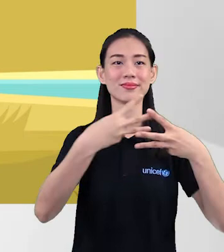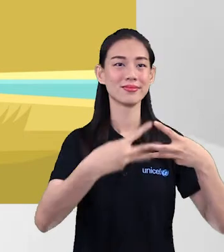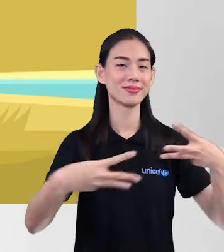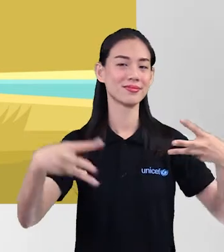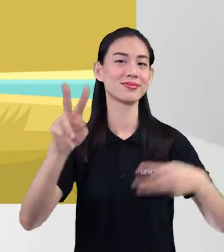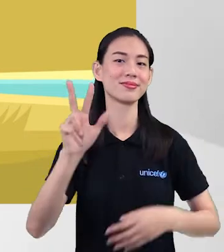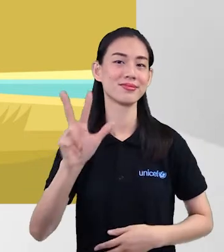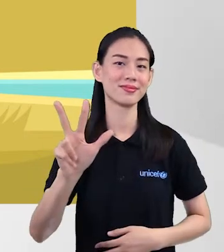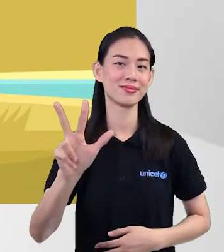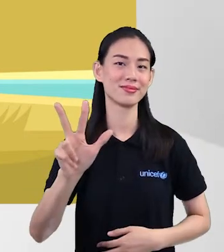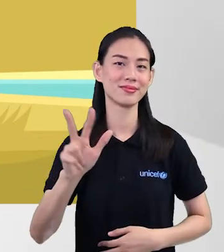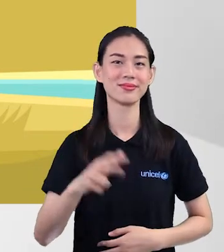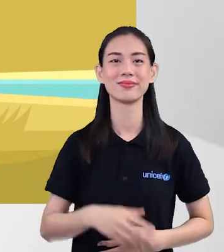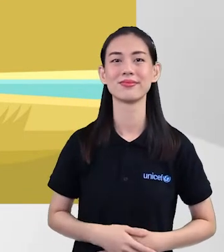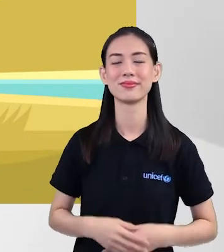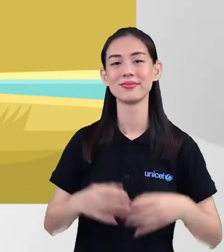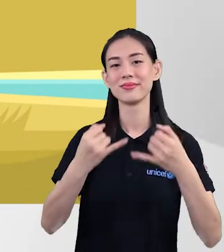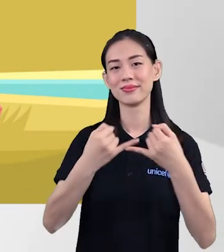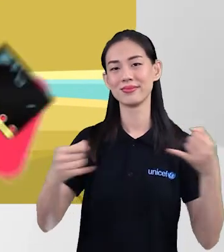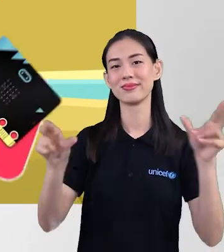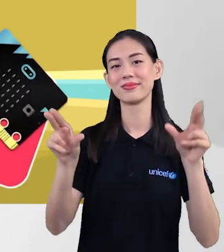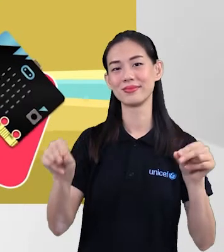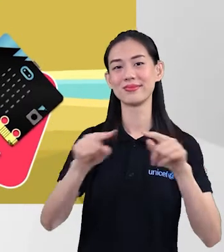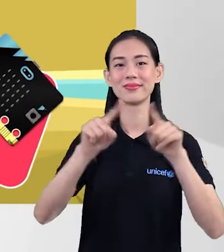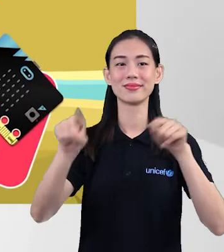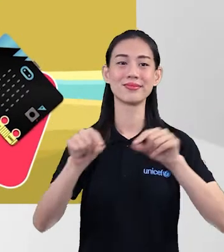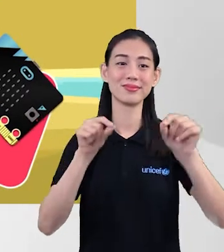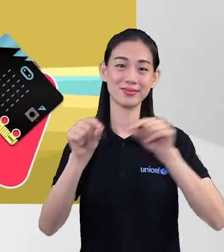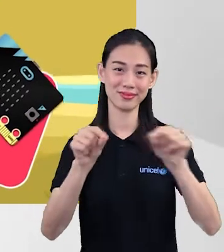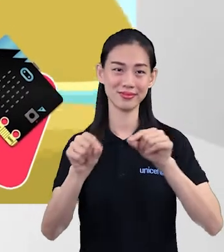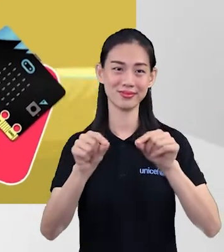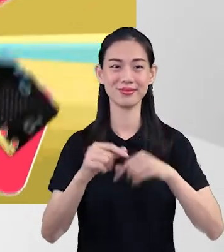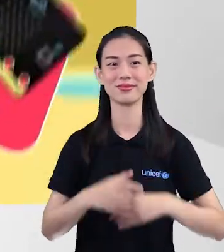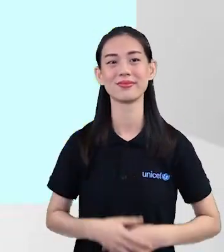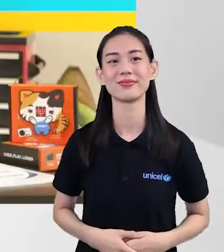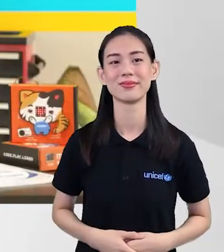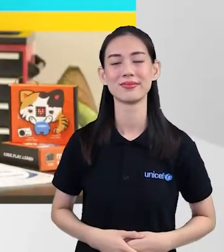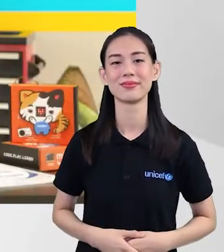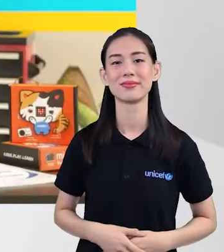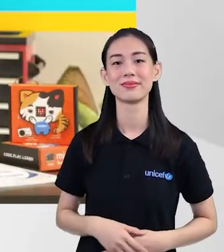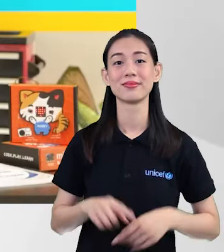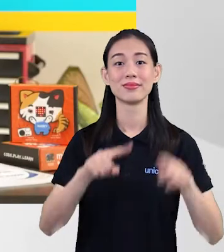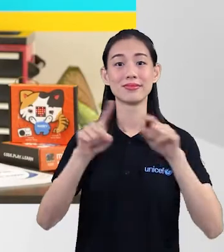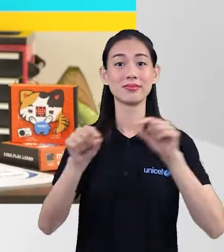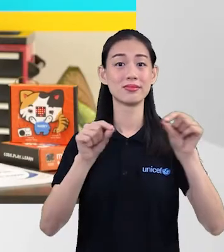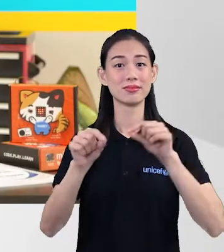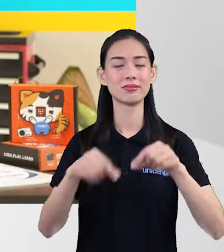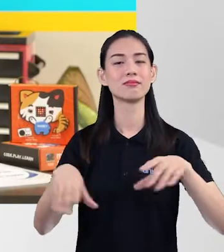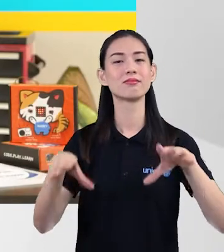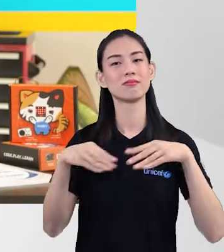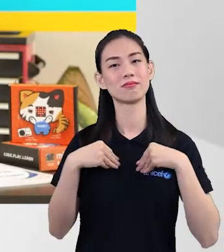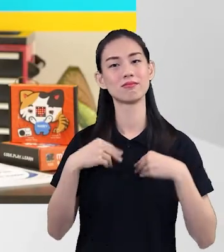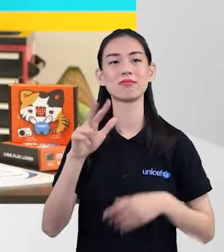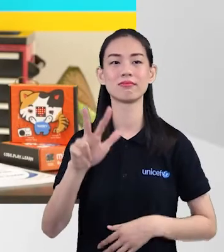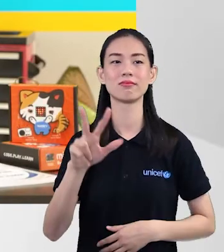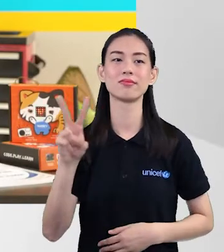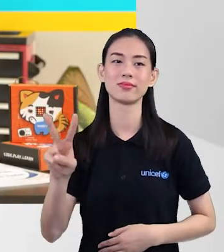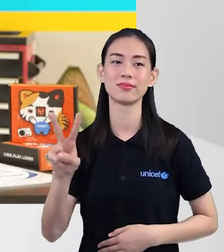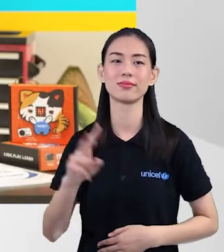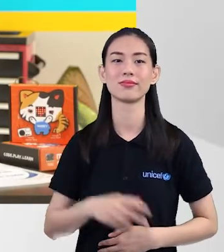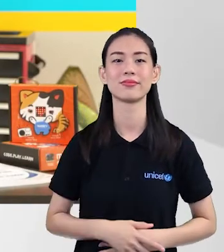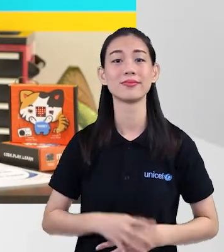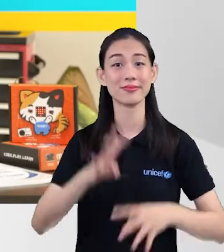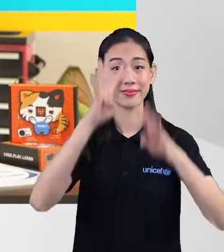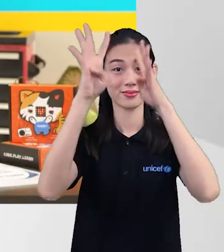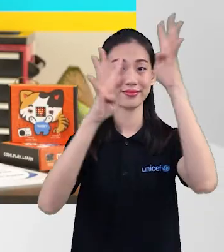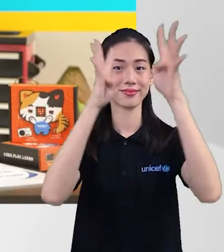3V, wire penyambung, 3 clip wire dan papan Microbit. Microbit hanya mampu membekalkan 3V untuk menghidupkan motor. Seperti